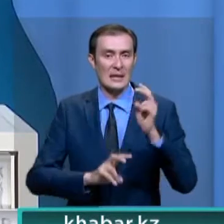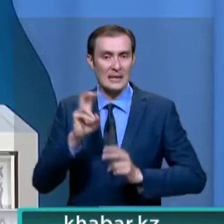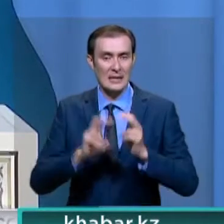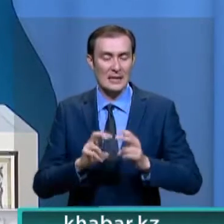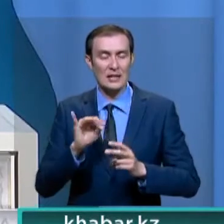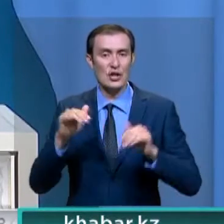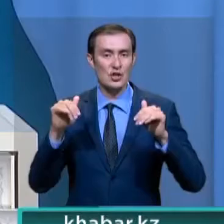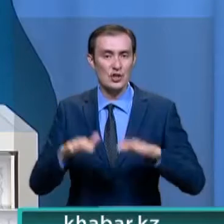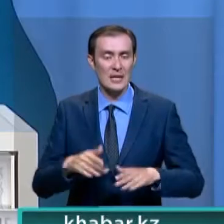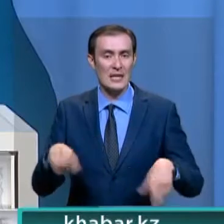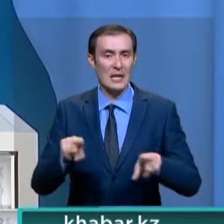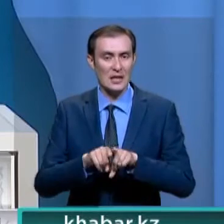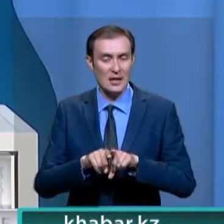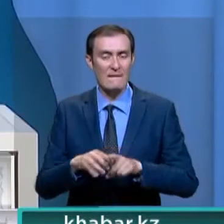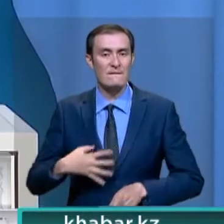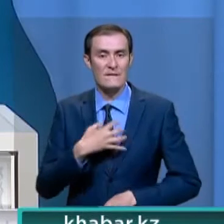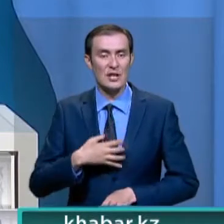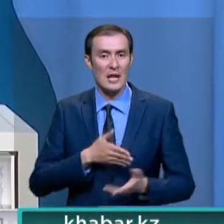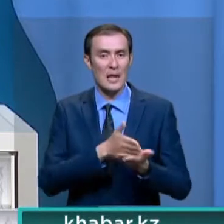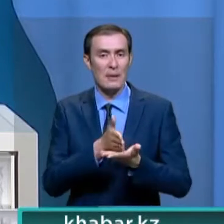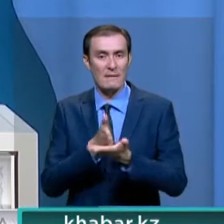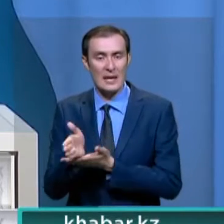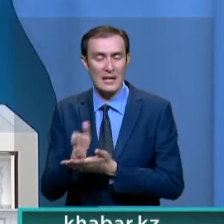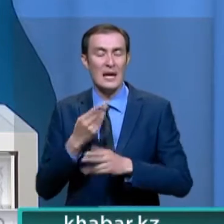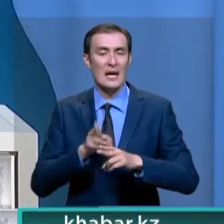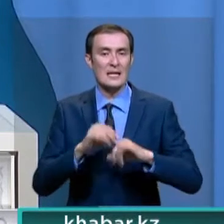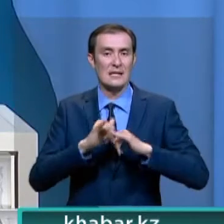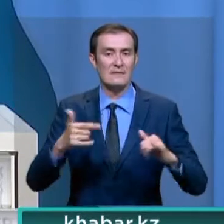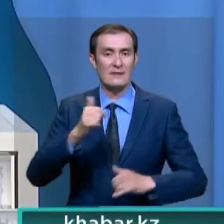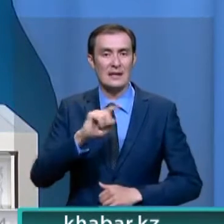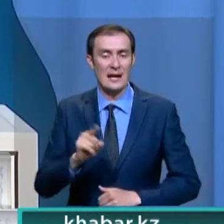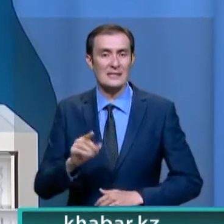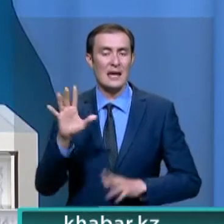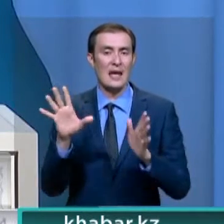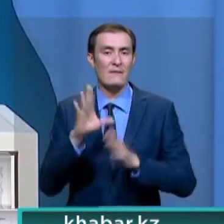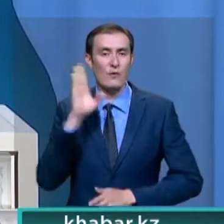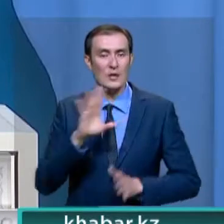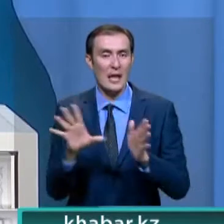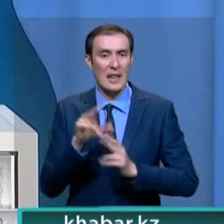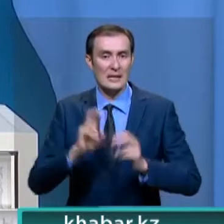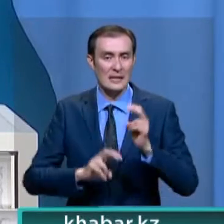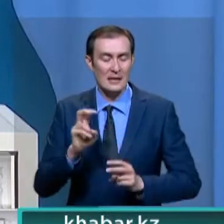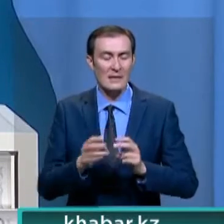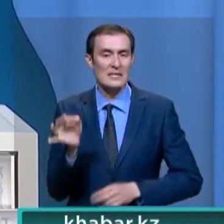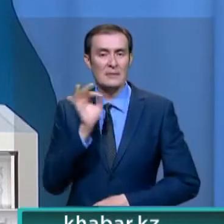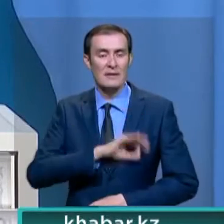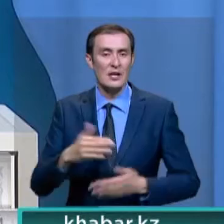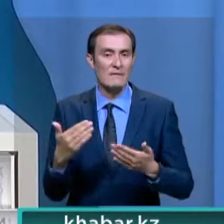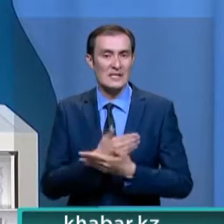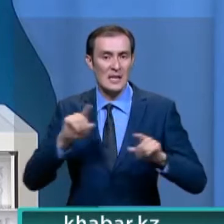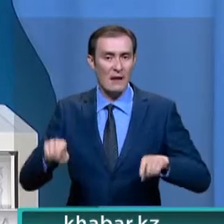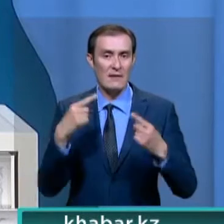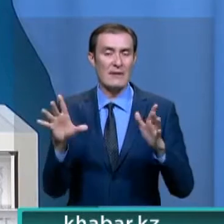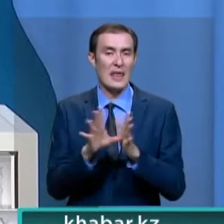направленный на решение следующих ключевых приоритетов – развитие газовой и гидроэнергетики, а также использование возобновляемых